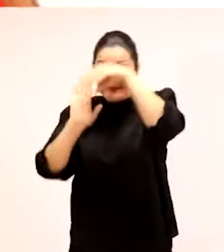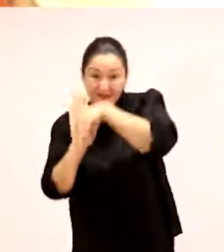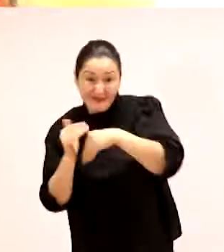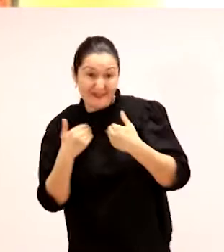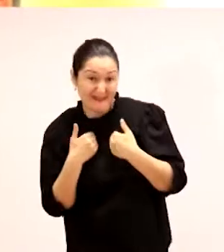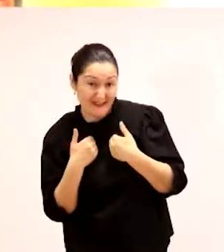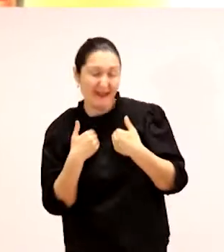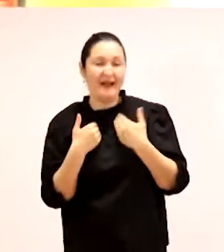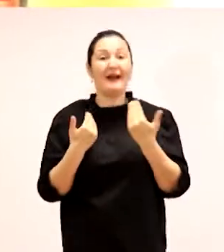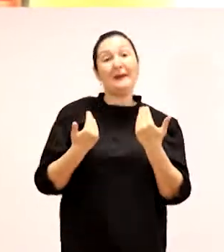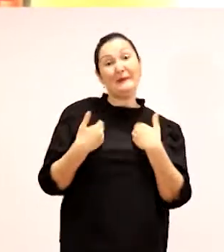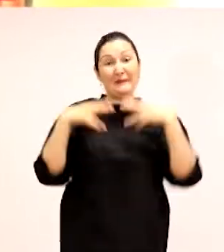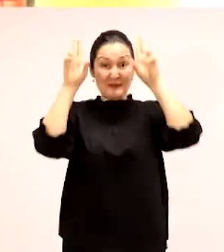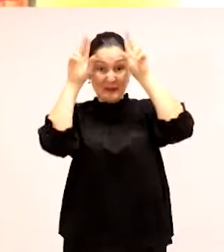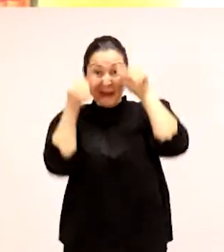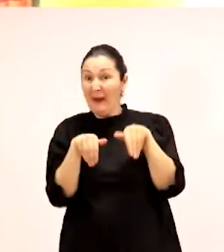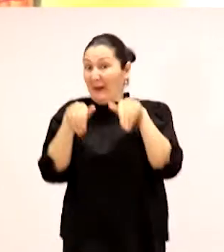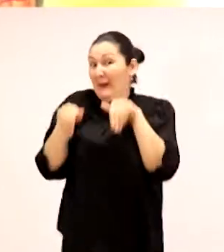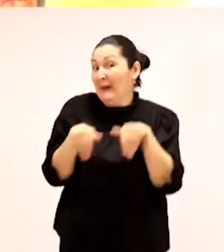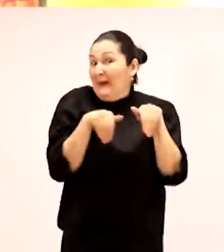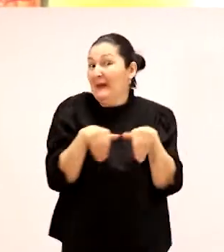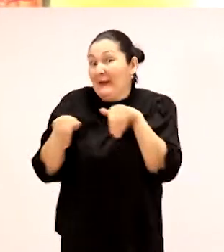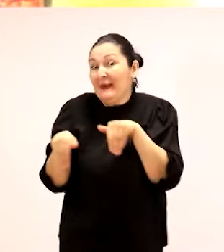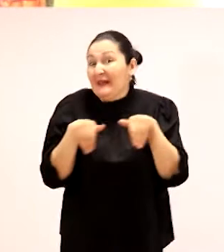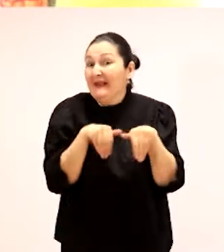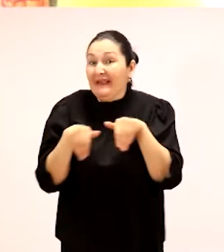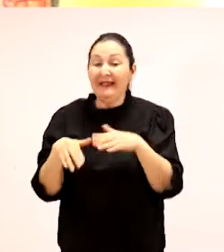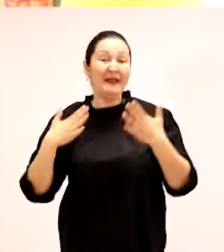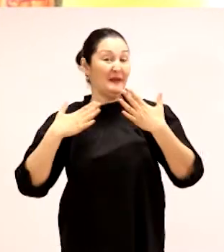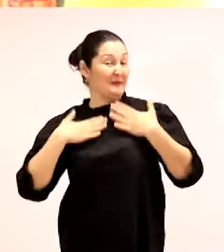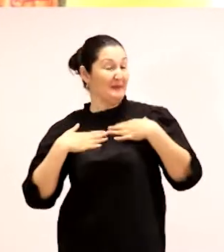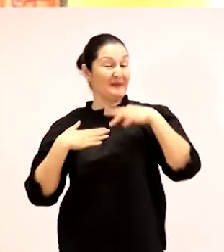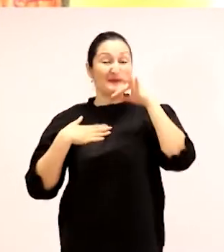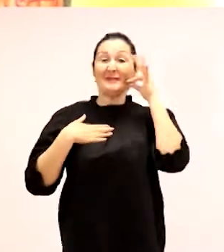лягушка-квакушка». «Я, зайчик-побегайчик». «Я,